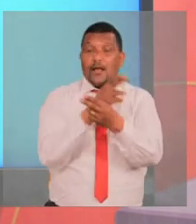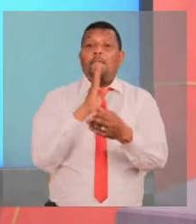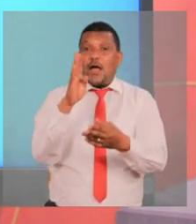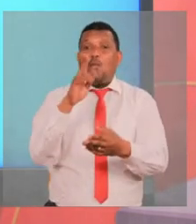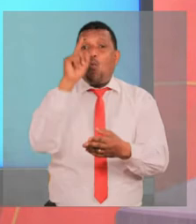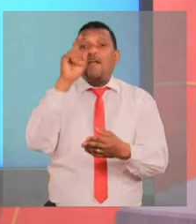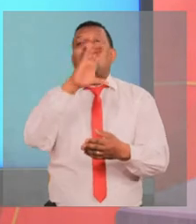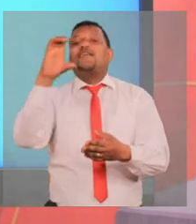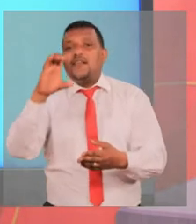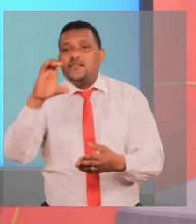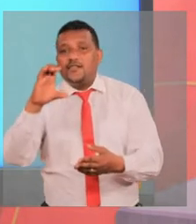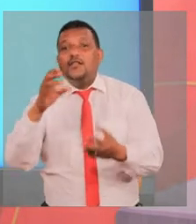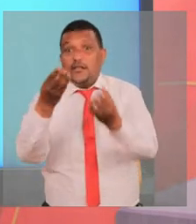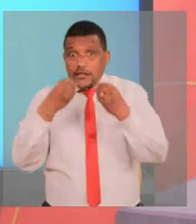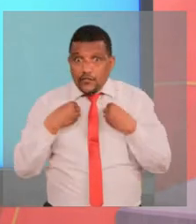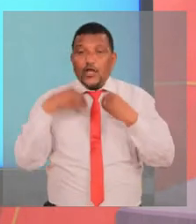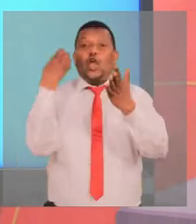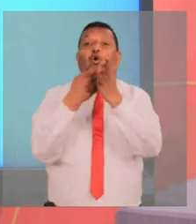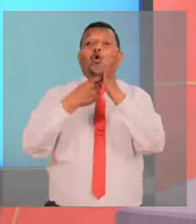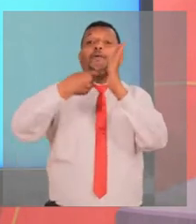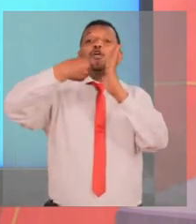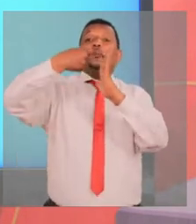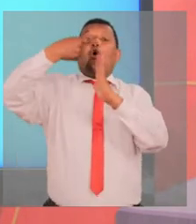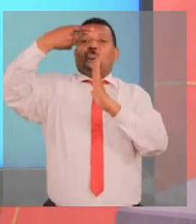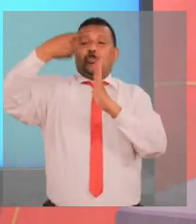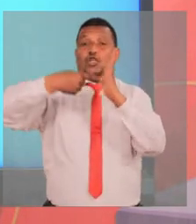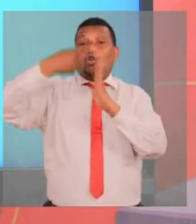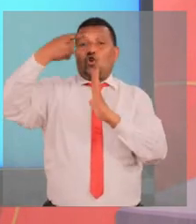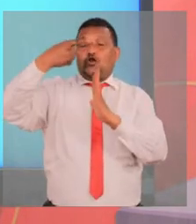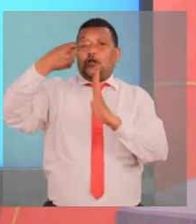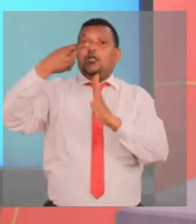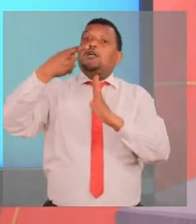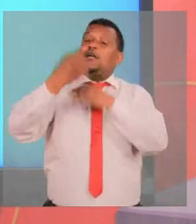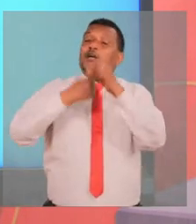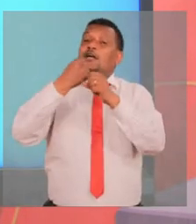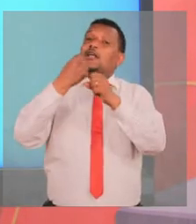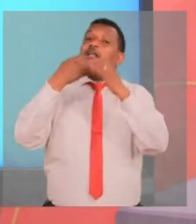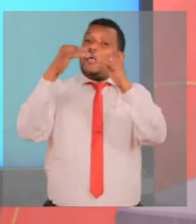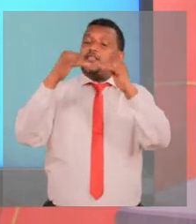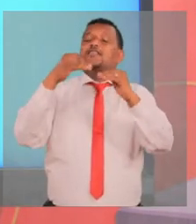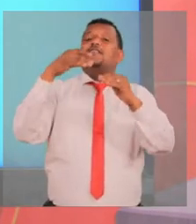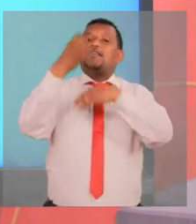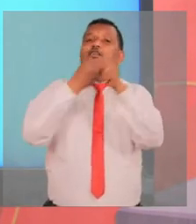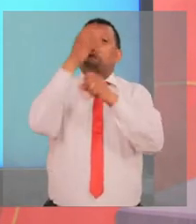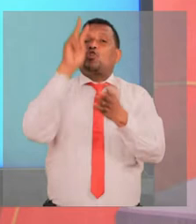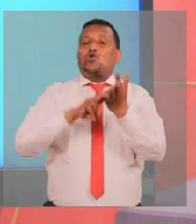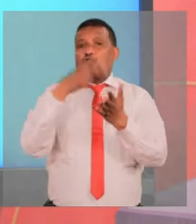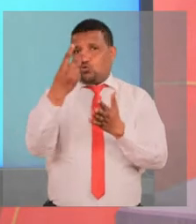बाय वन हैंड विल गिव थे इकोनामिक ग्रोथ रेट इन दहेज़